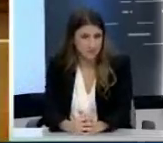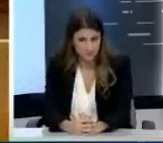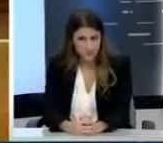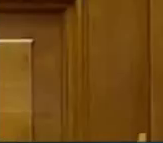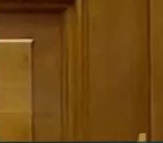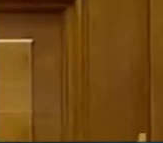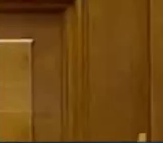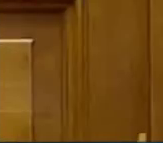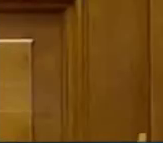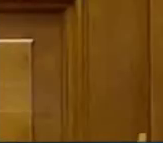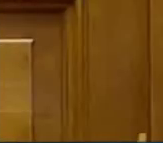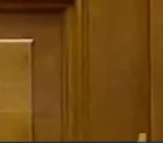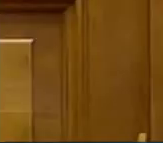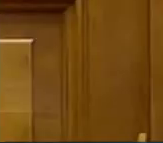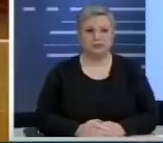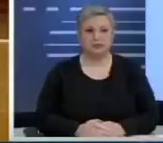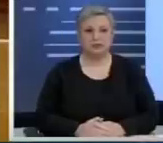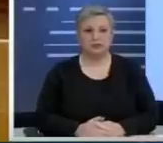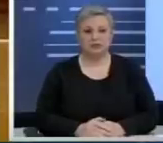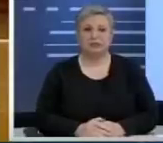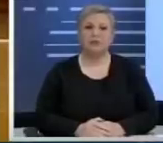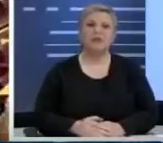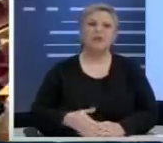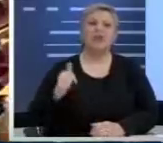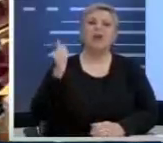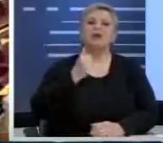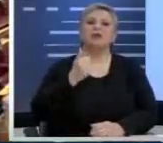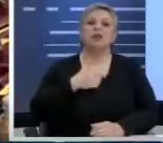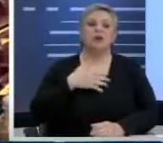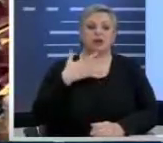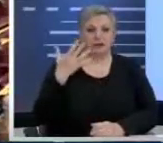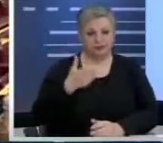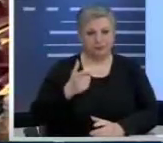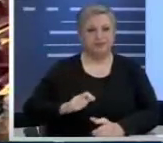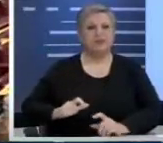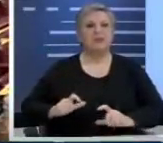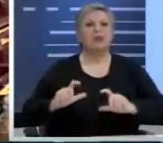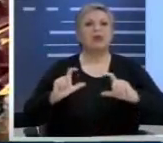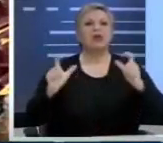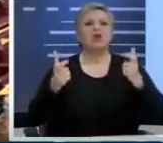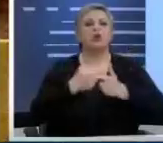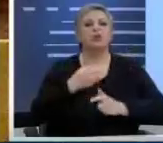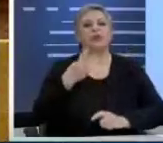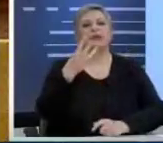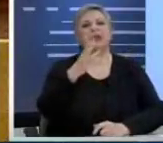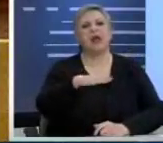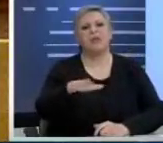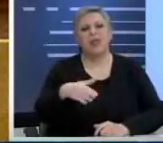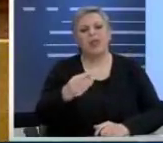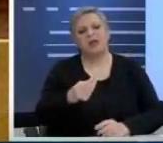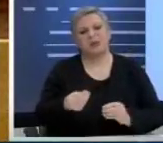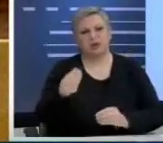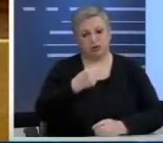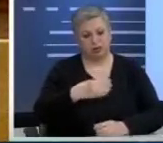φτωχοποίηση της ελληνικής κοινωνίας. Τα νοικοκυριά με τρία ή περισσότερα παιδιά το